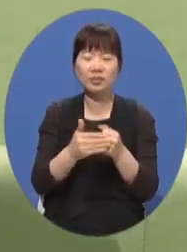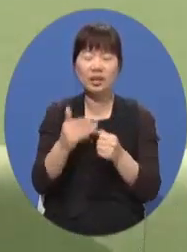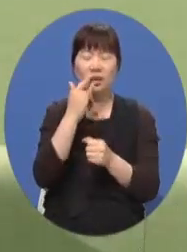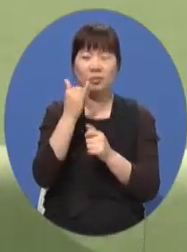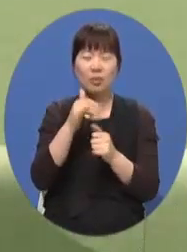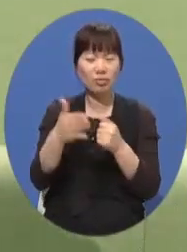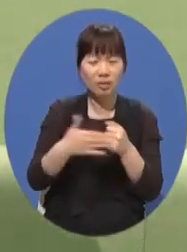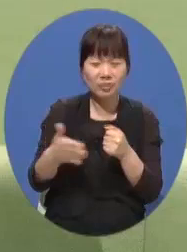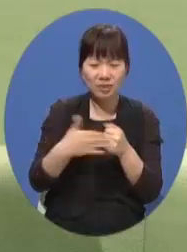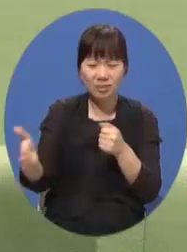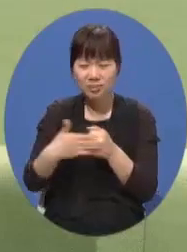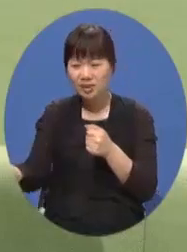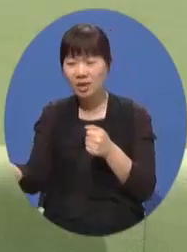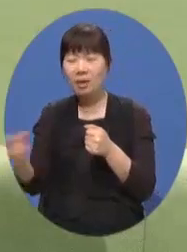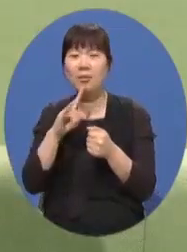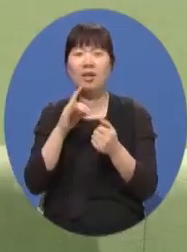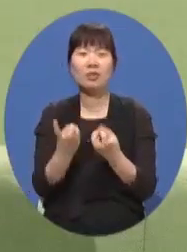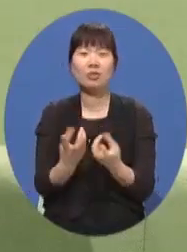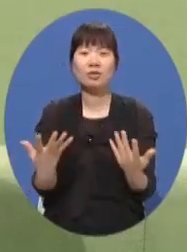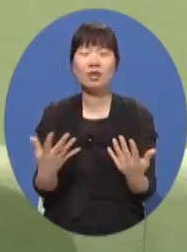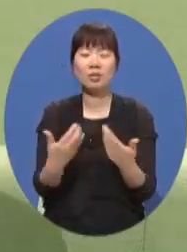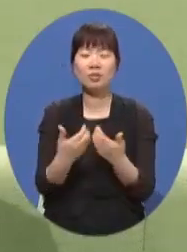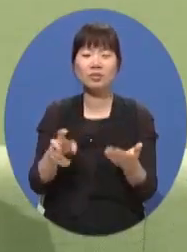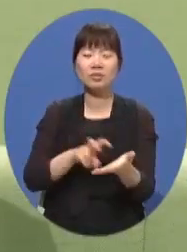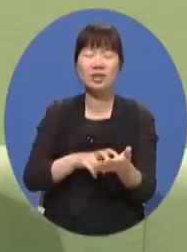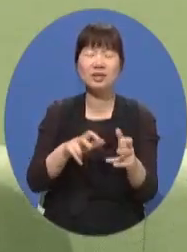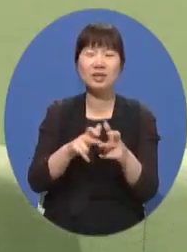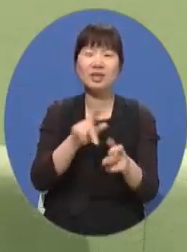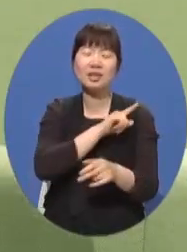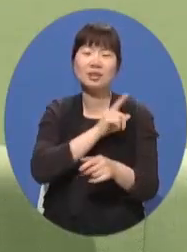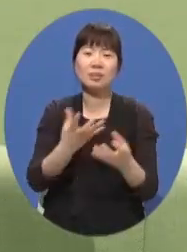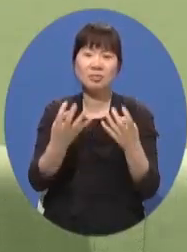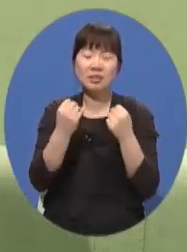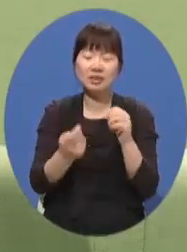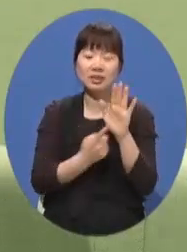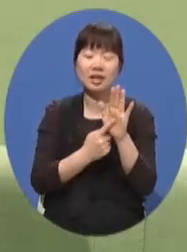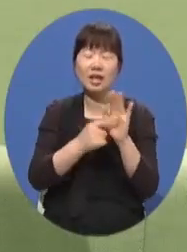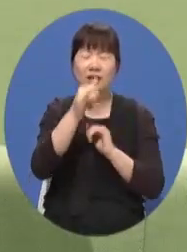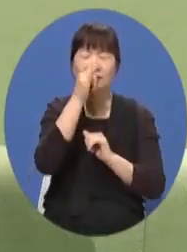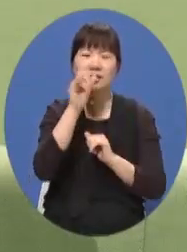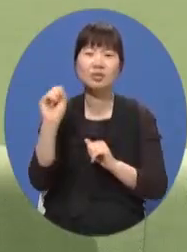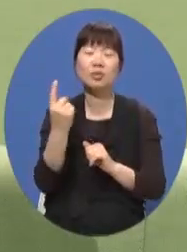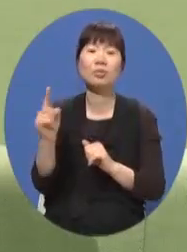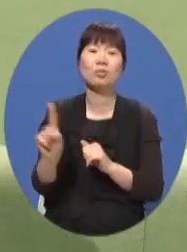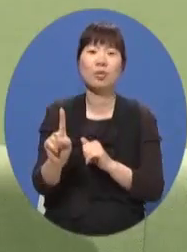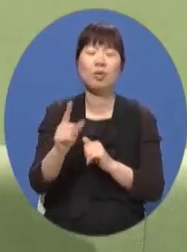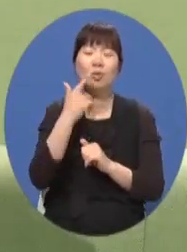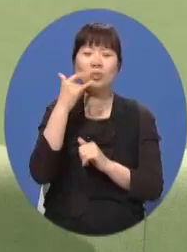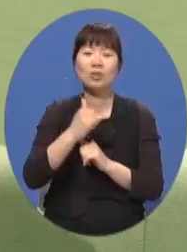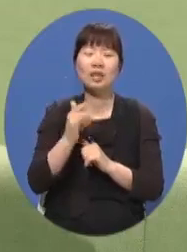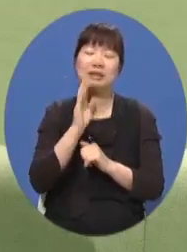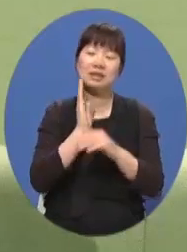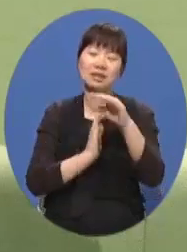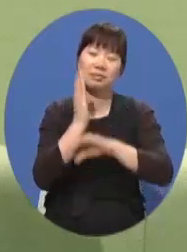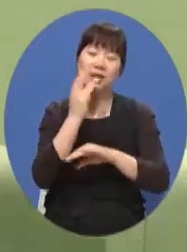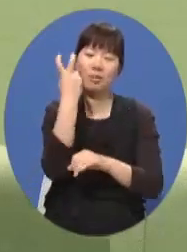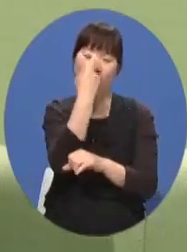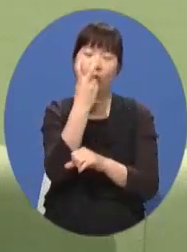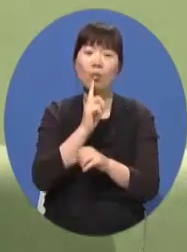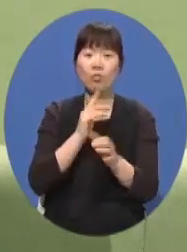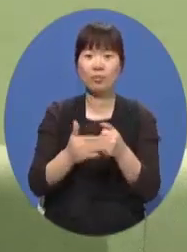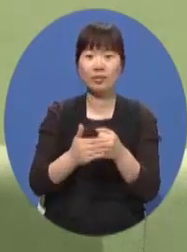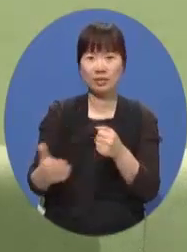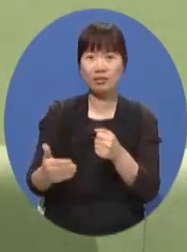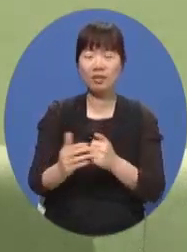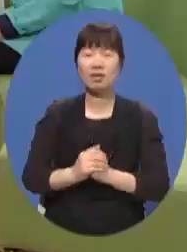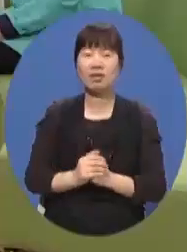부모 탓할 수밖에 없는데요. 분리불안 장애를 가장 많이 유발시키는 요인은 뭐냐? 부모의 과보호예요.